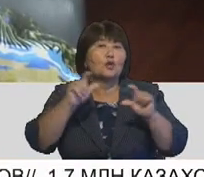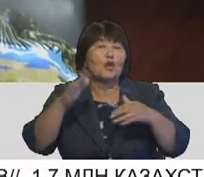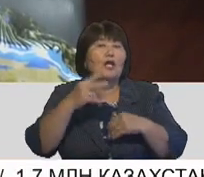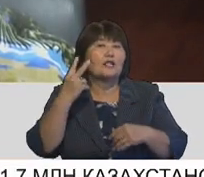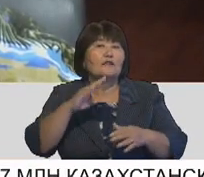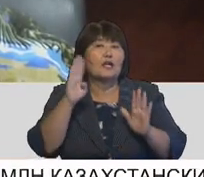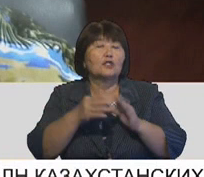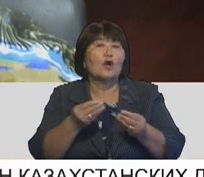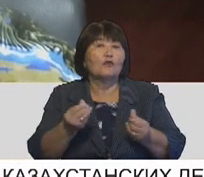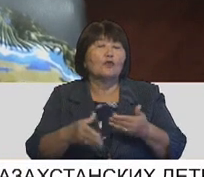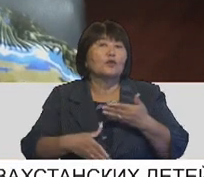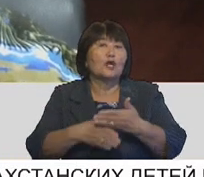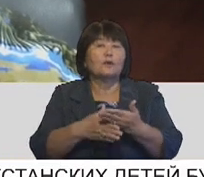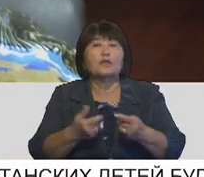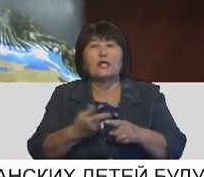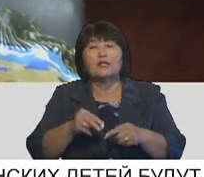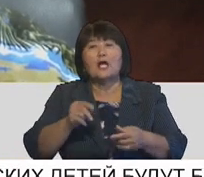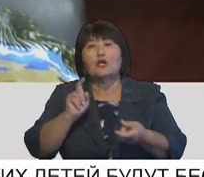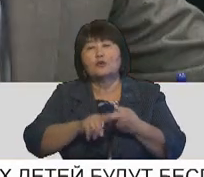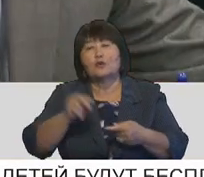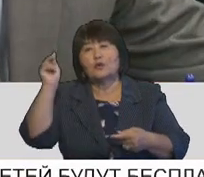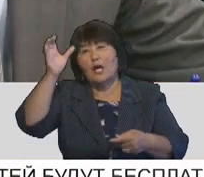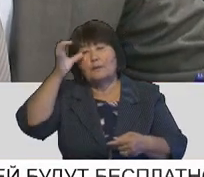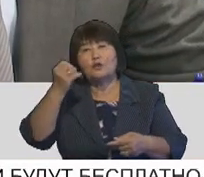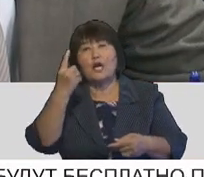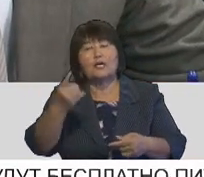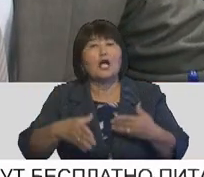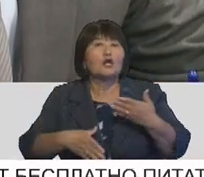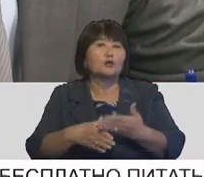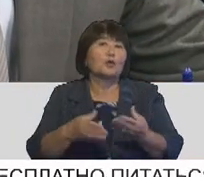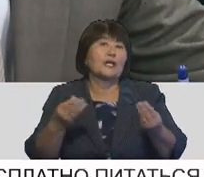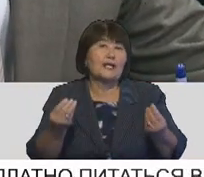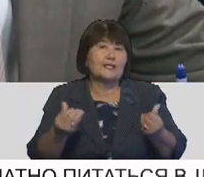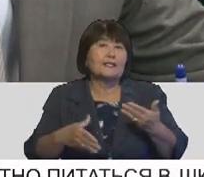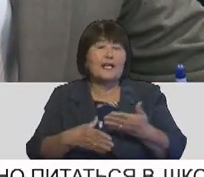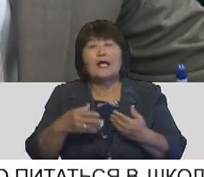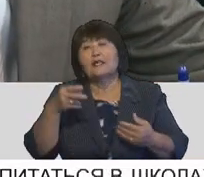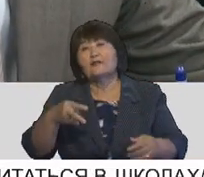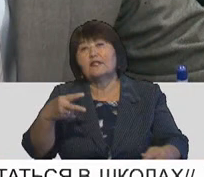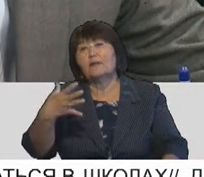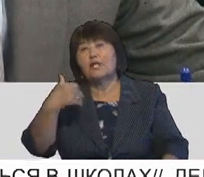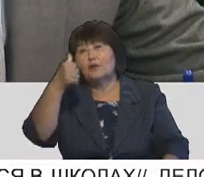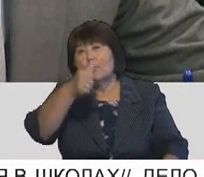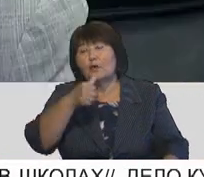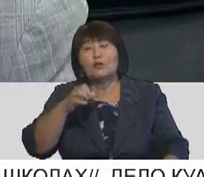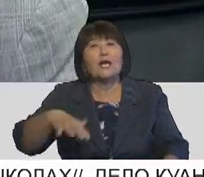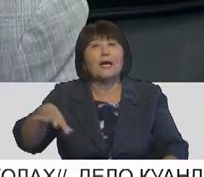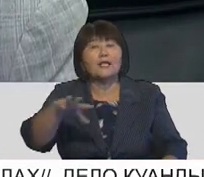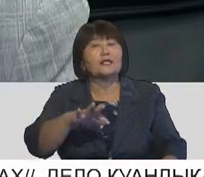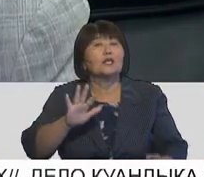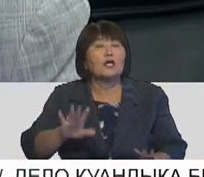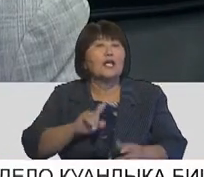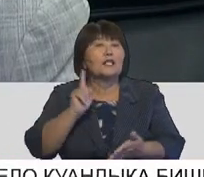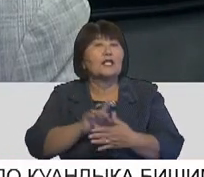за счет фонда поддержки инфраструктуры и образования. Еще 1 за счет спонсорских средств. К 2025 году в стране и в регионе не